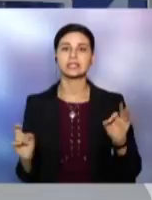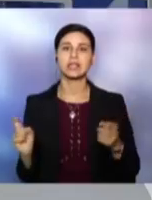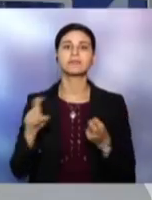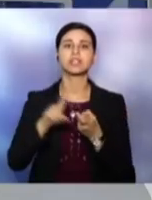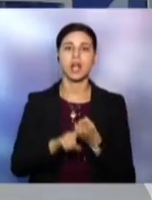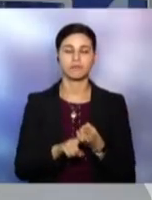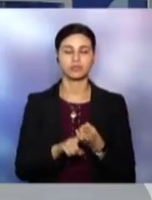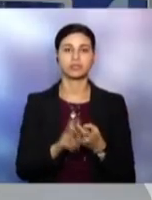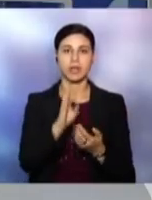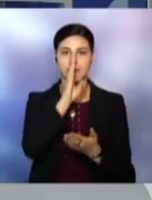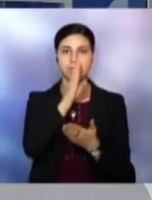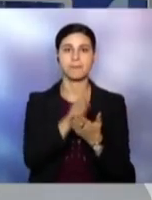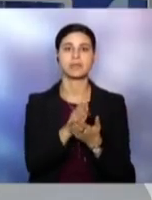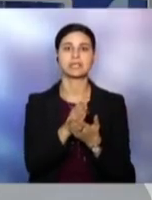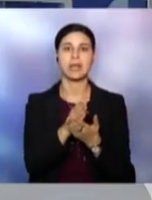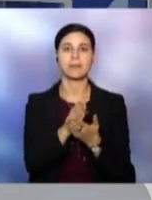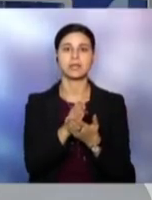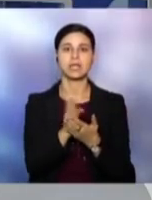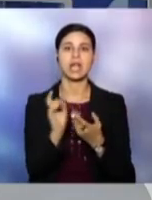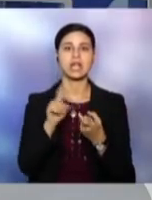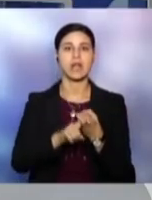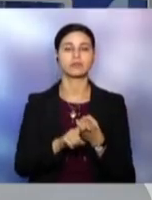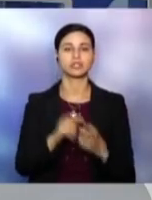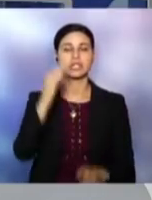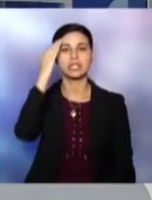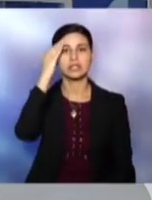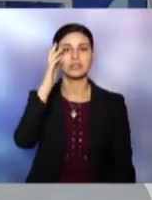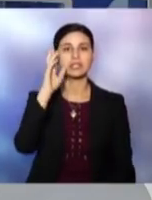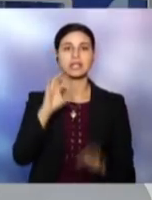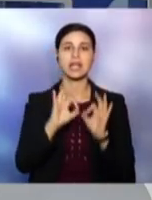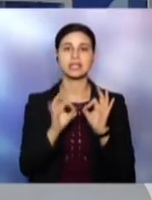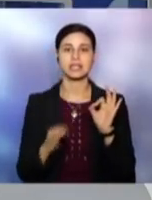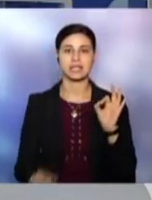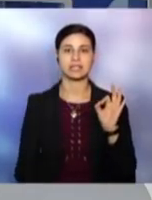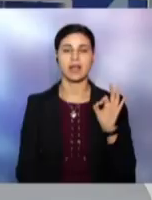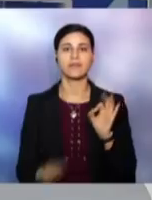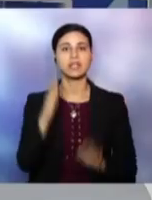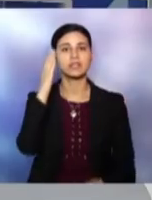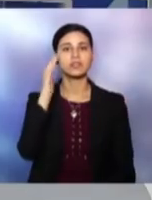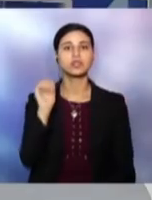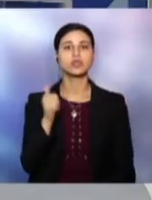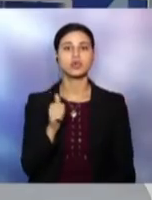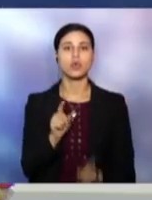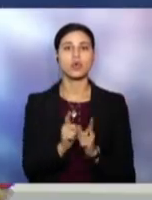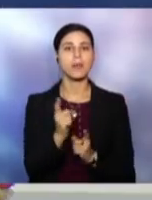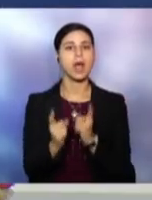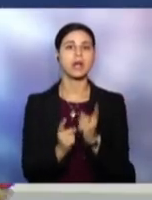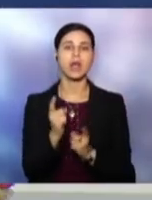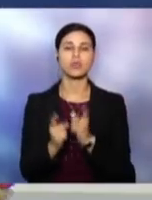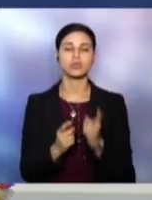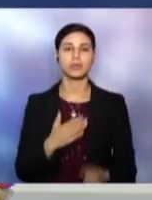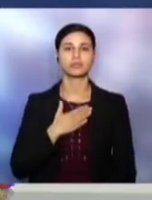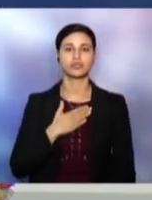საუბარი, ანუ პირდაპირი ღერძი, რომ თქვა ტვინსა და ნაწლავს შორის, ანუ ტვინი როგორ არეგულირებს გარკვეულწილად